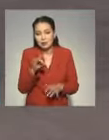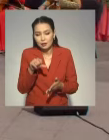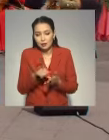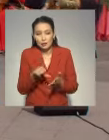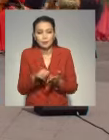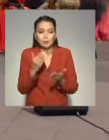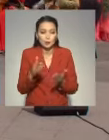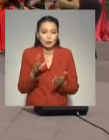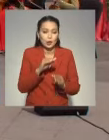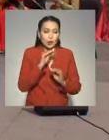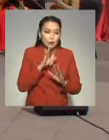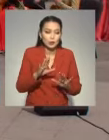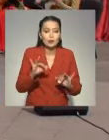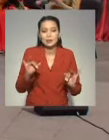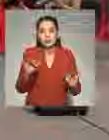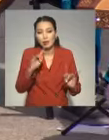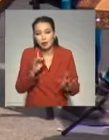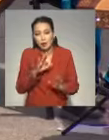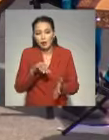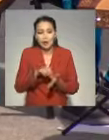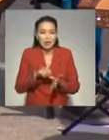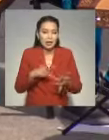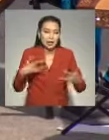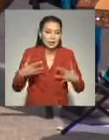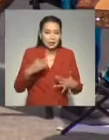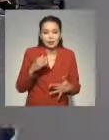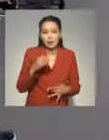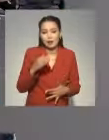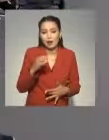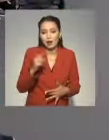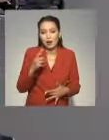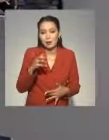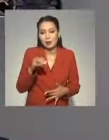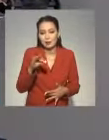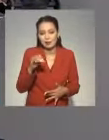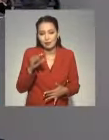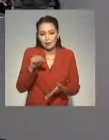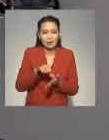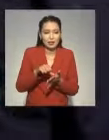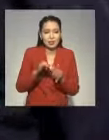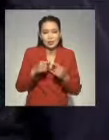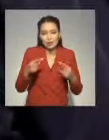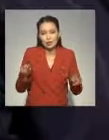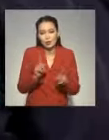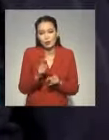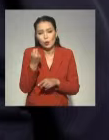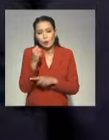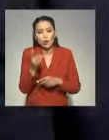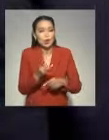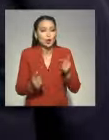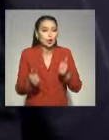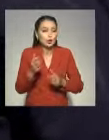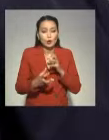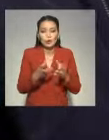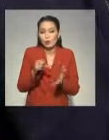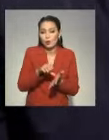танца «Нас», Духовный оркестр Государственной академической филармонии имени Рахмадиева, Театр танца «Терра» и другие победители республиканских и